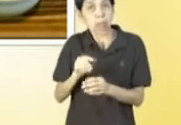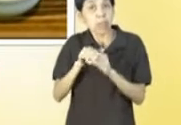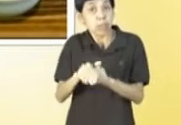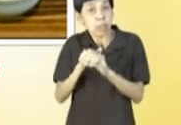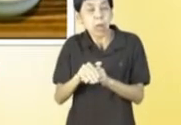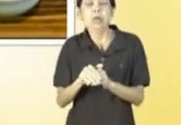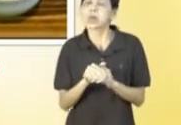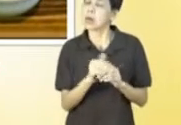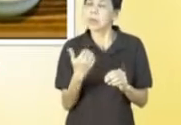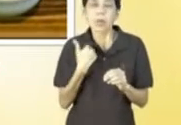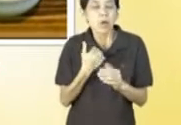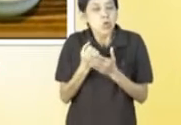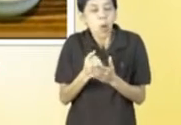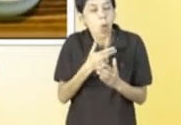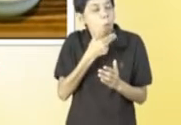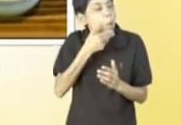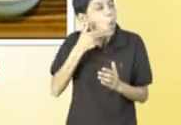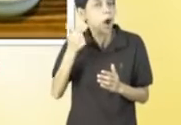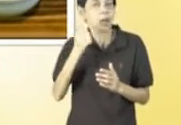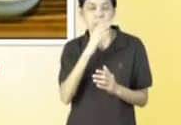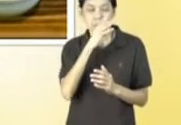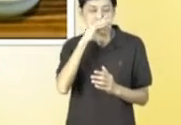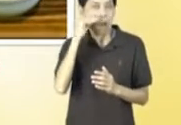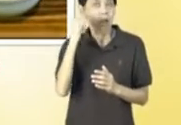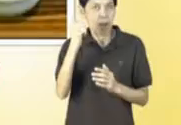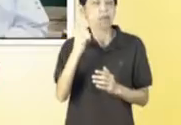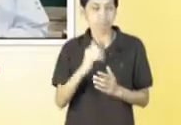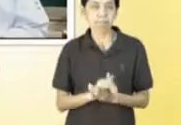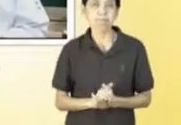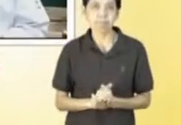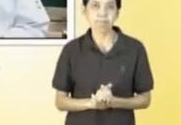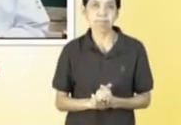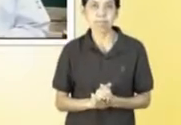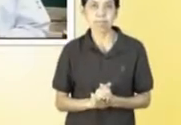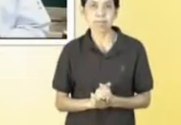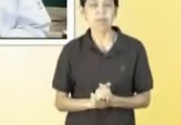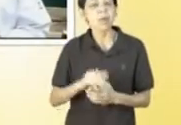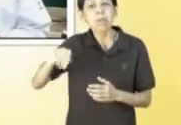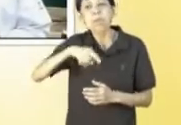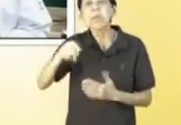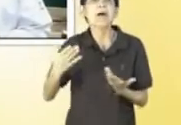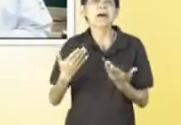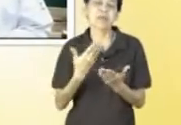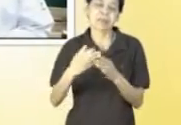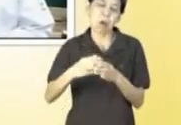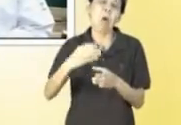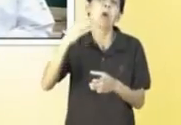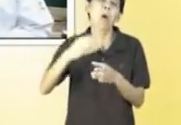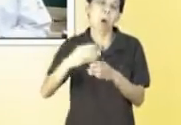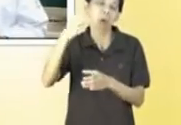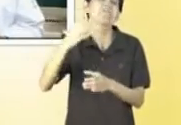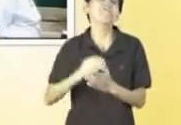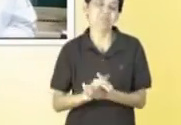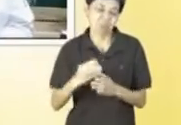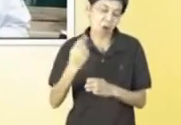สดเนี่ยจะเพิ่มความหวานความหอมของมะพร้าวด้วยนะฮ ะ ทั่วไปเดี๋ยวนี้ก็กะทิชาวเกาะน